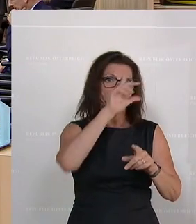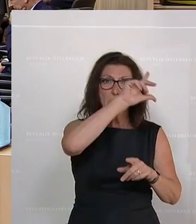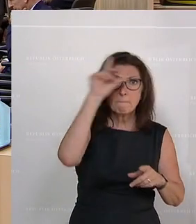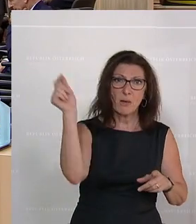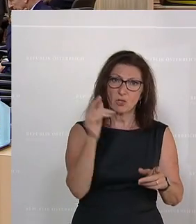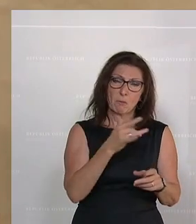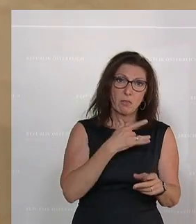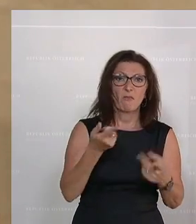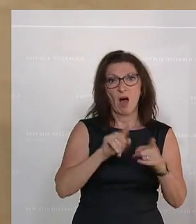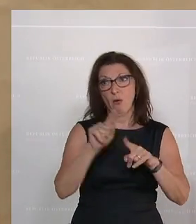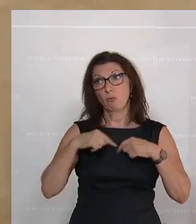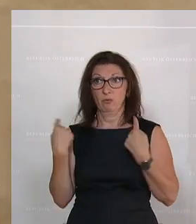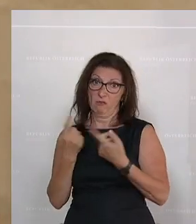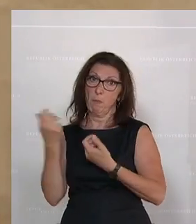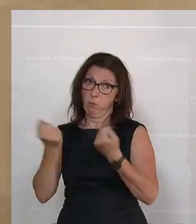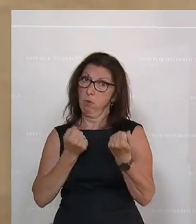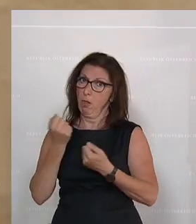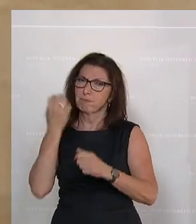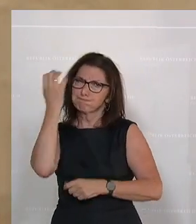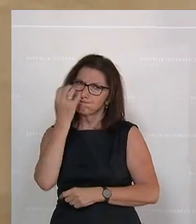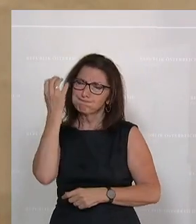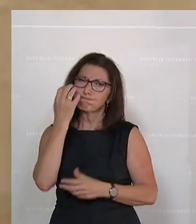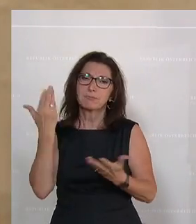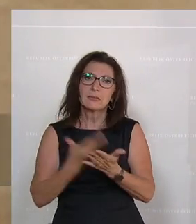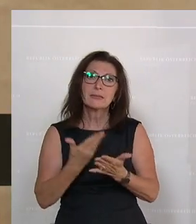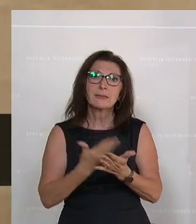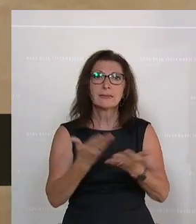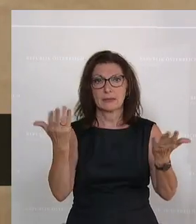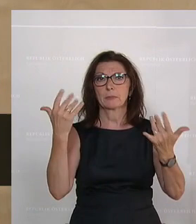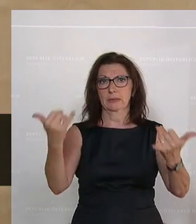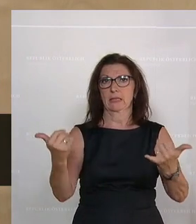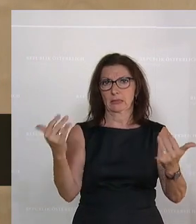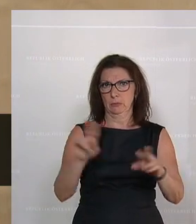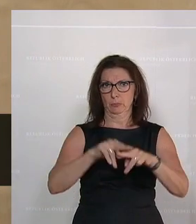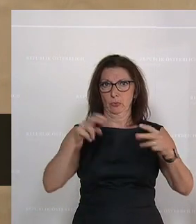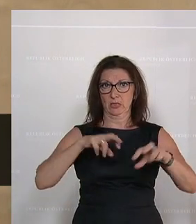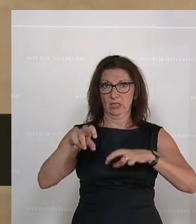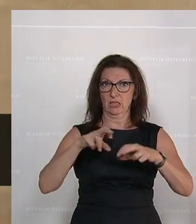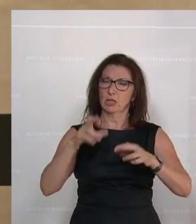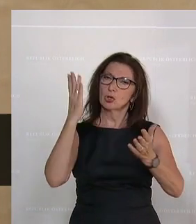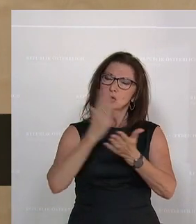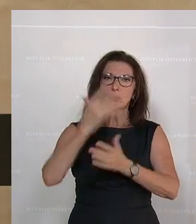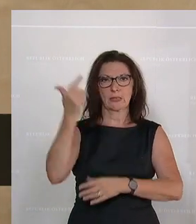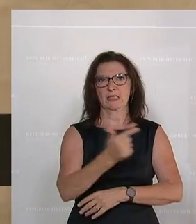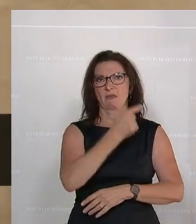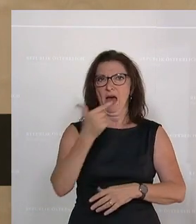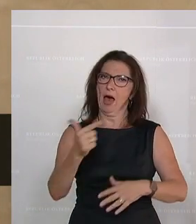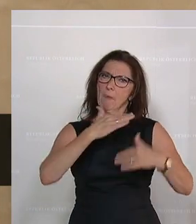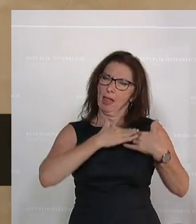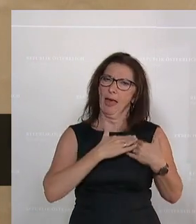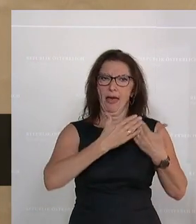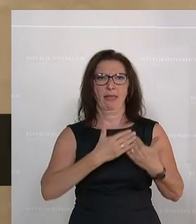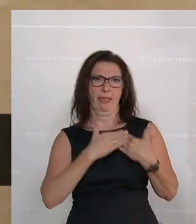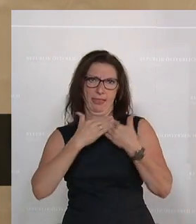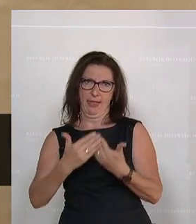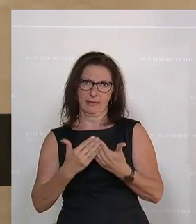und das ist der grund dafür dass diese bundesregierung bereits zwei entlastungs paket geschnürt hat in der höhe